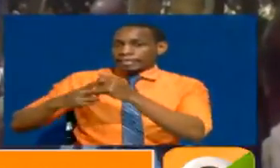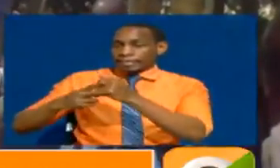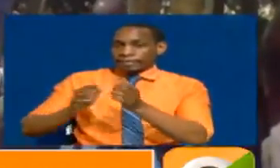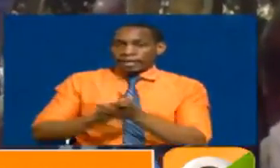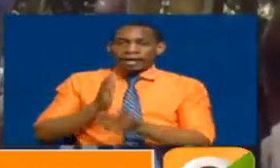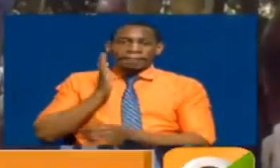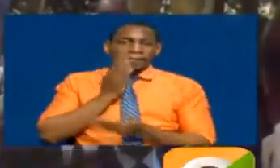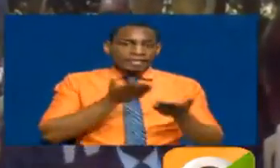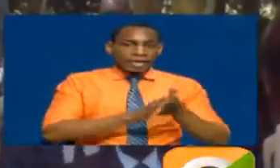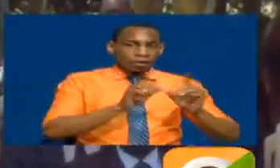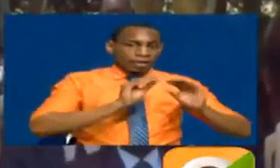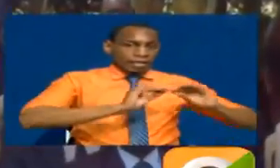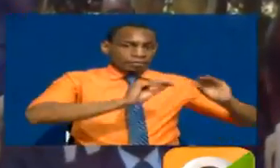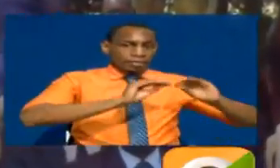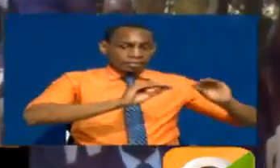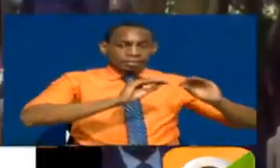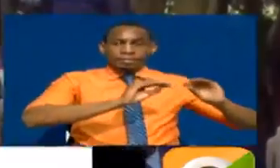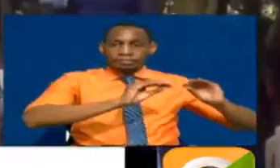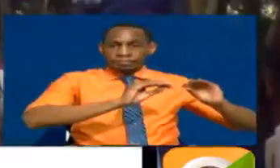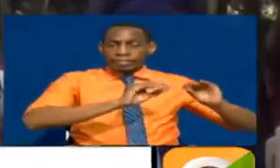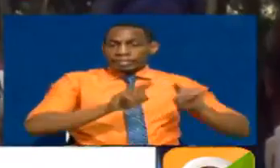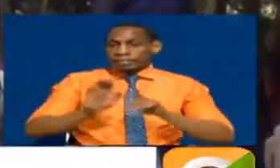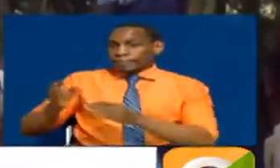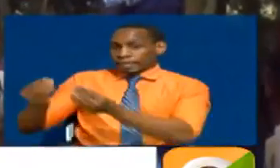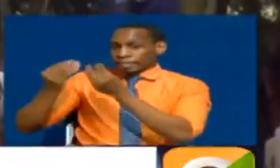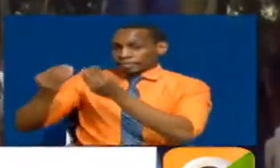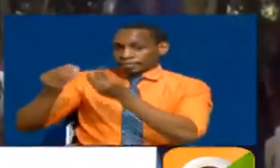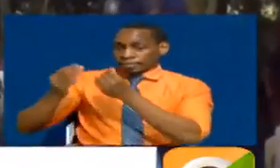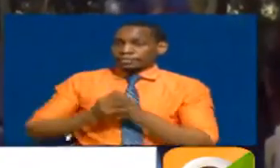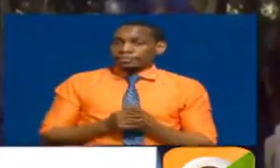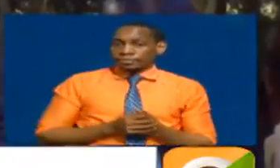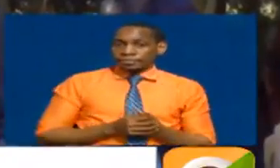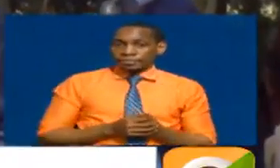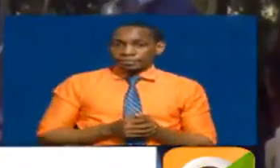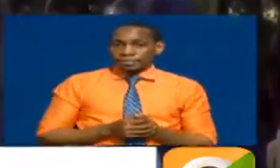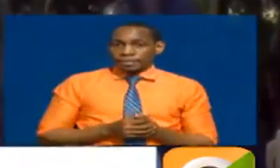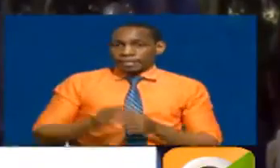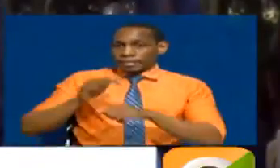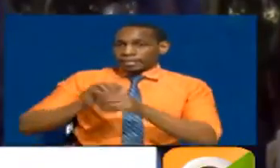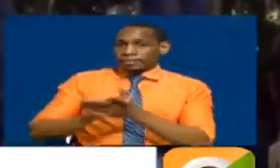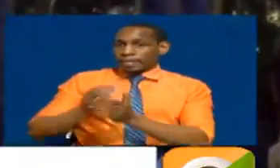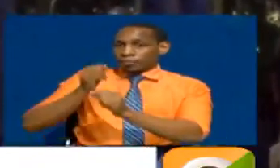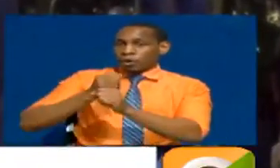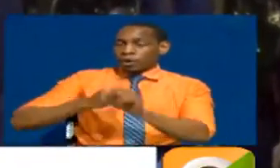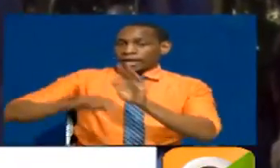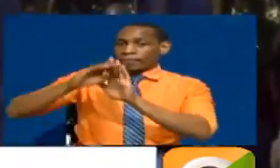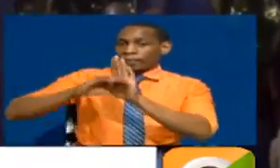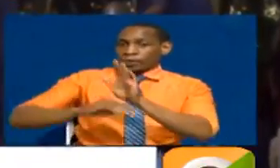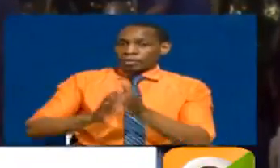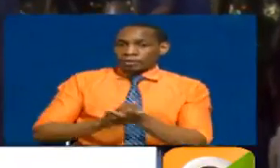1997. Kuna mama hapa alisema alimfundisha pesa. Hata yeye alinifundisha pesa. Wakati alikuwa anafanya kipindi